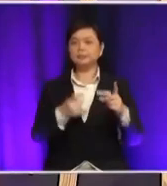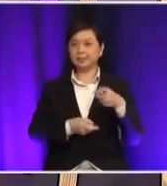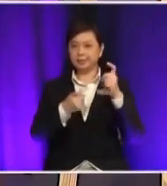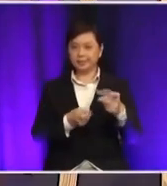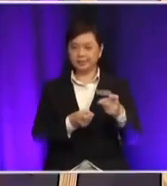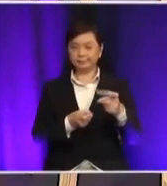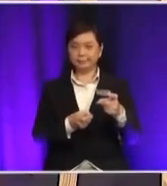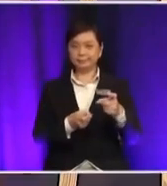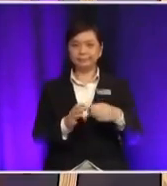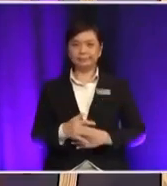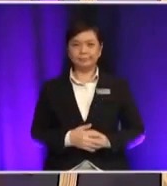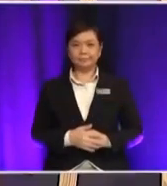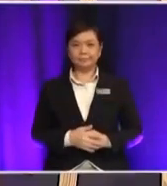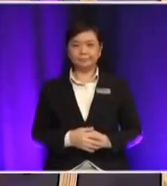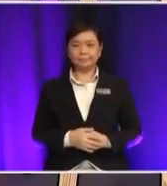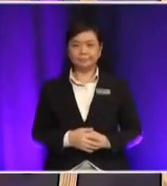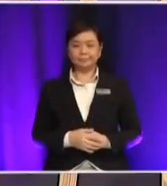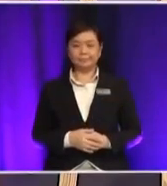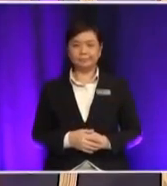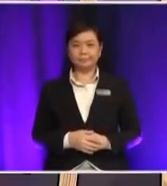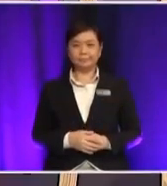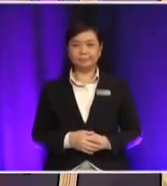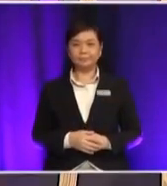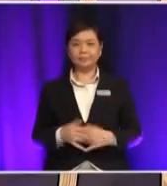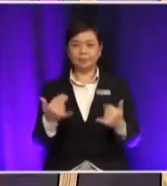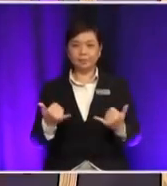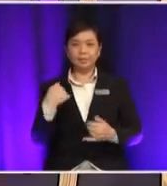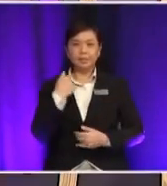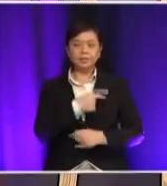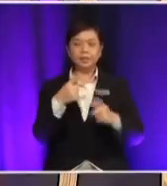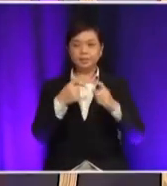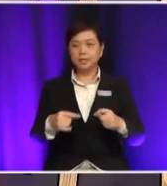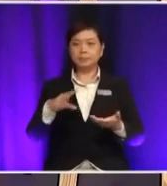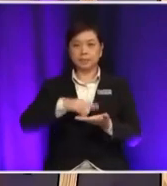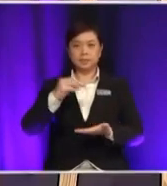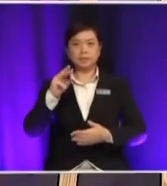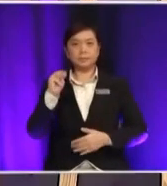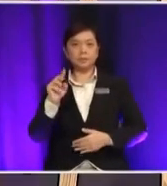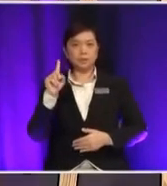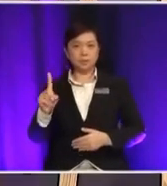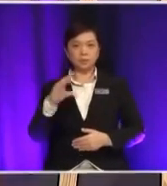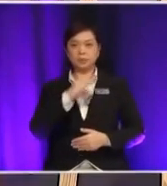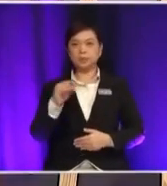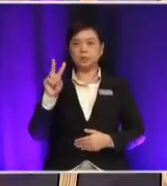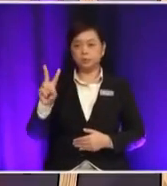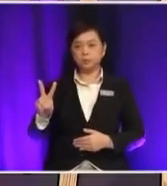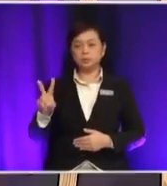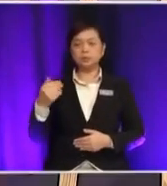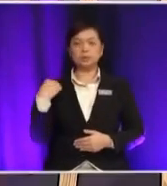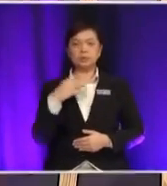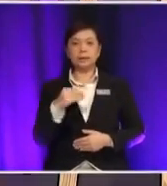itu penting oke sekarang kita sudah belajar apa itu meiosis 2 dan juga perbedaan antara